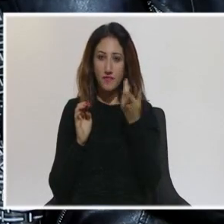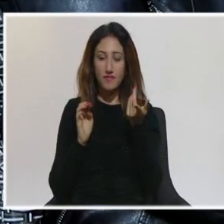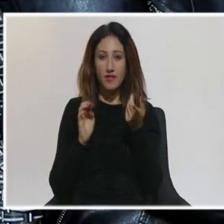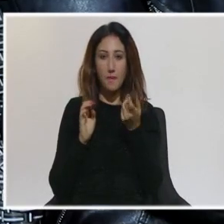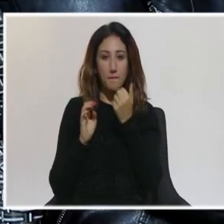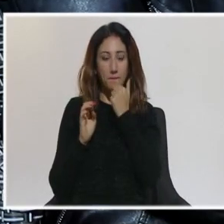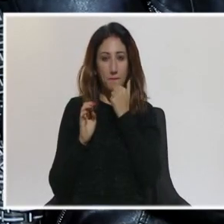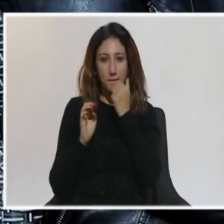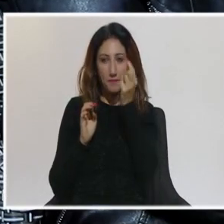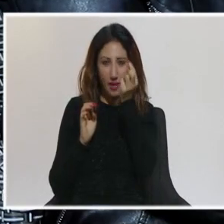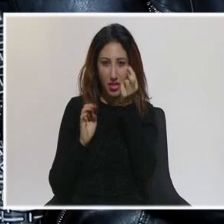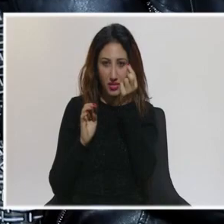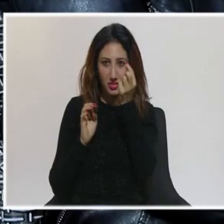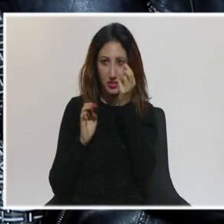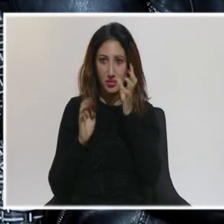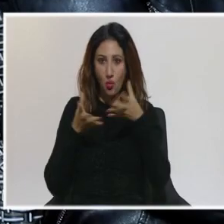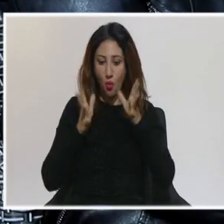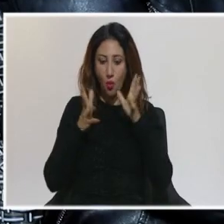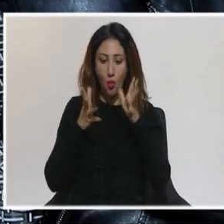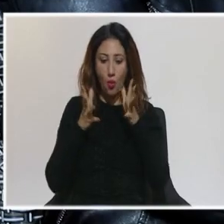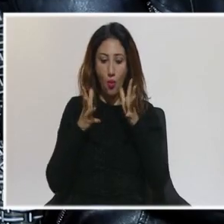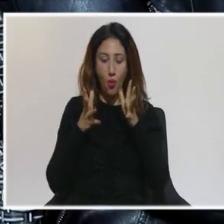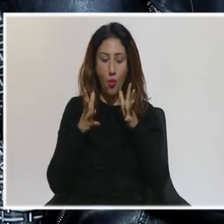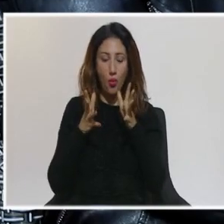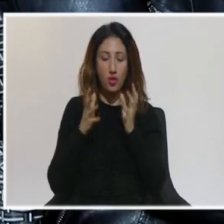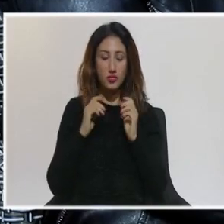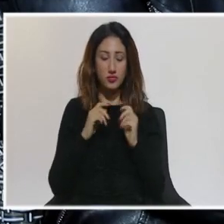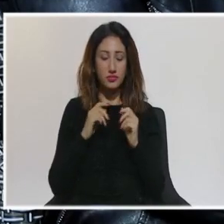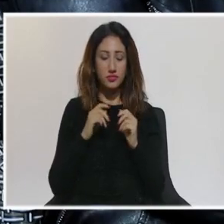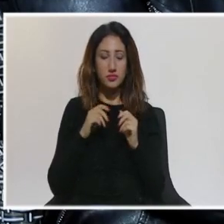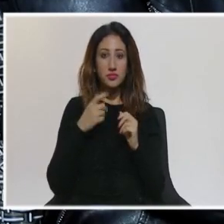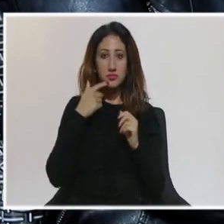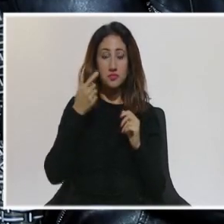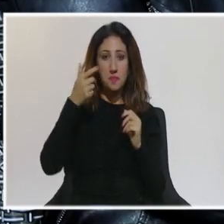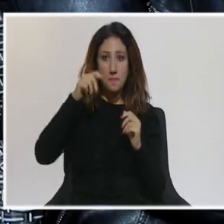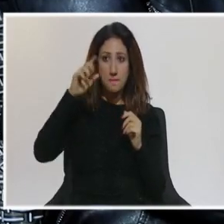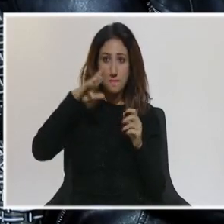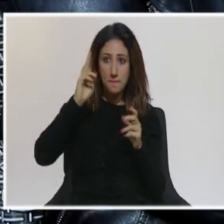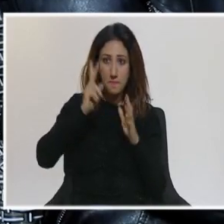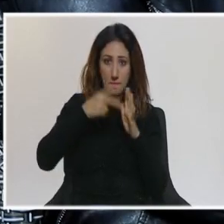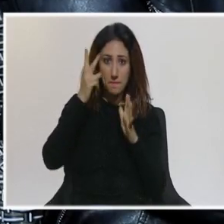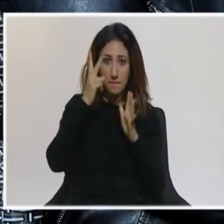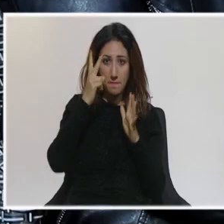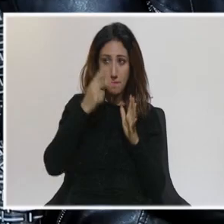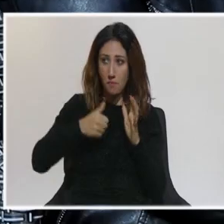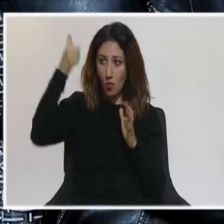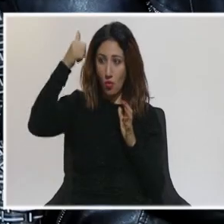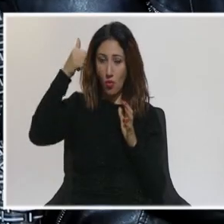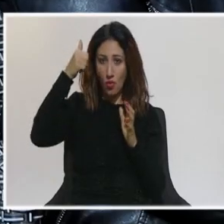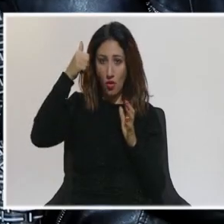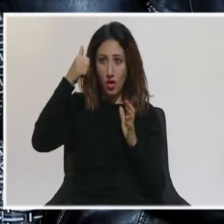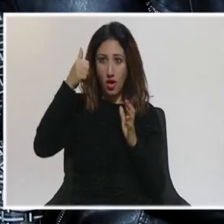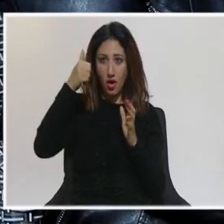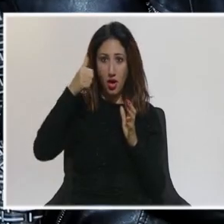ولا ايه، في فرقه الكوره، ان ما يغلبوا ماتش تاني ماتش يفاجئوك،